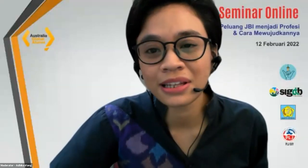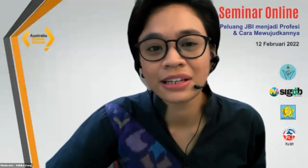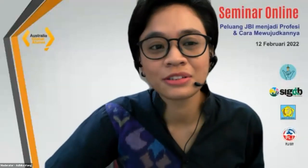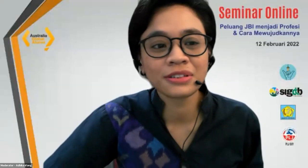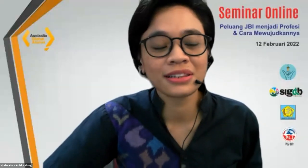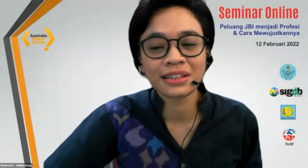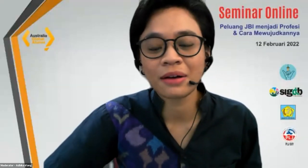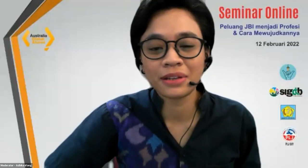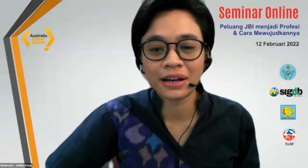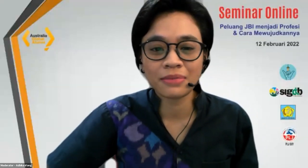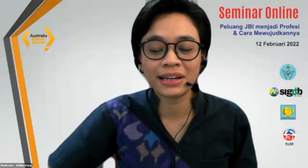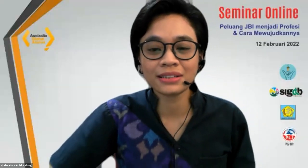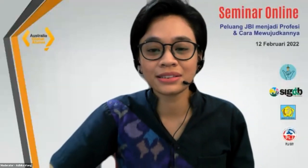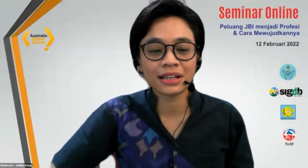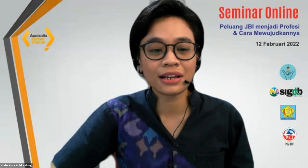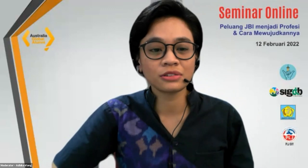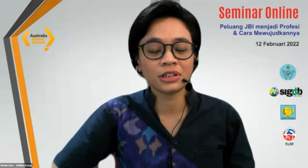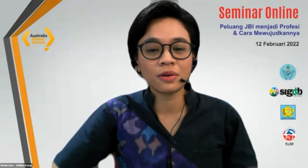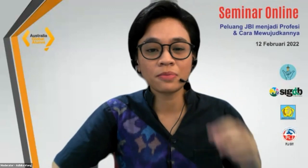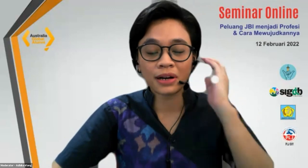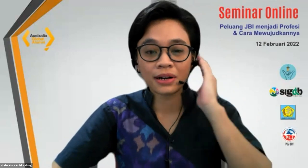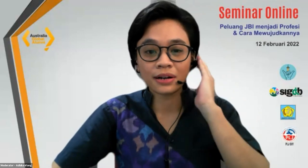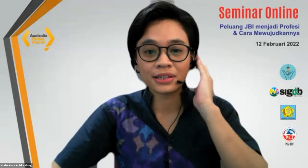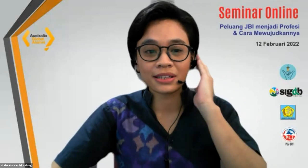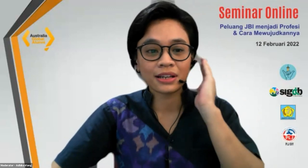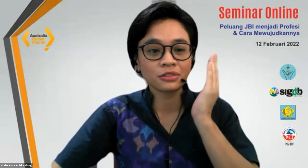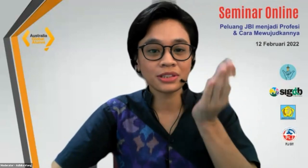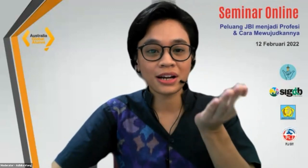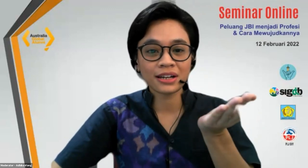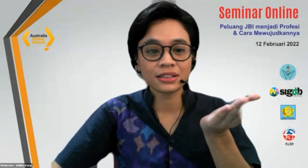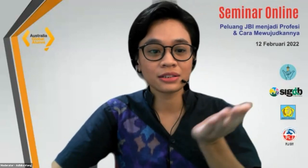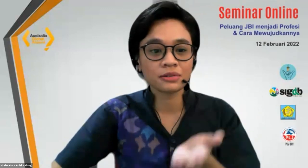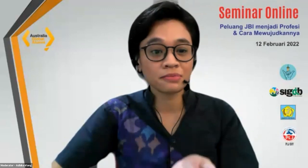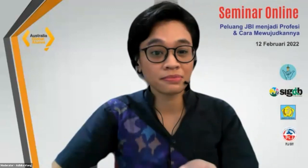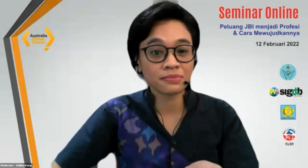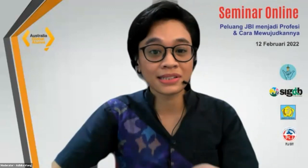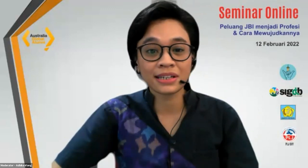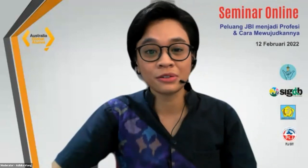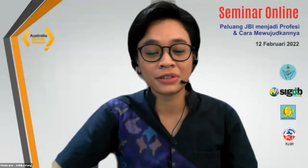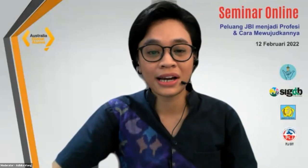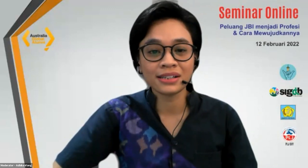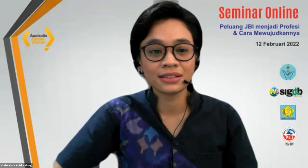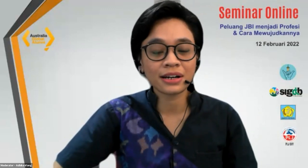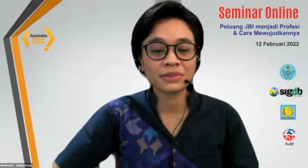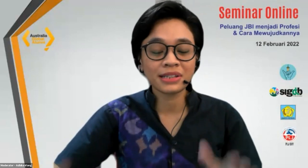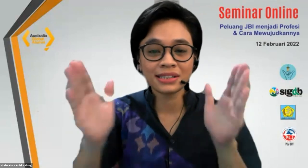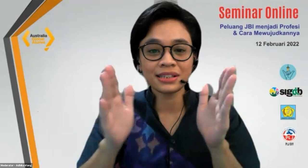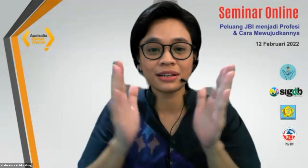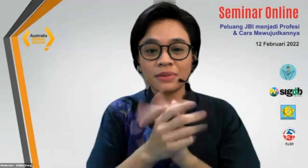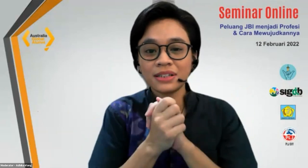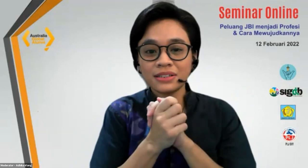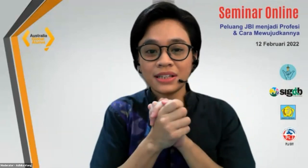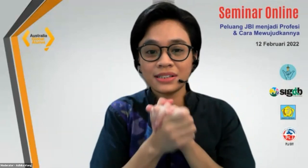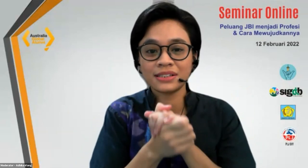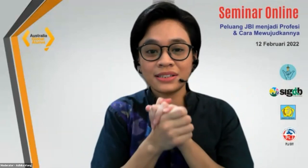terima kasih pertanyaan sudah tertangkap dengan baik kita langsung jawab kita langsung serahkan ke masa di dulu ya silakan Mas